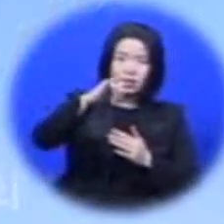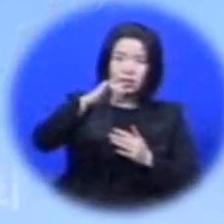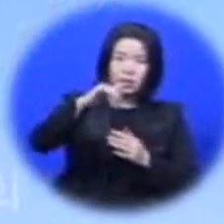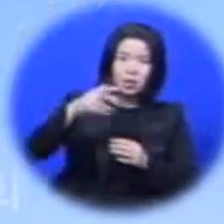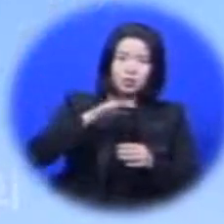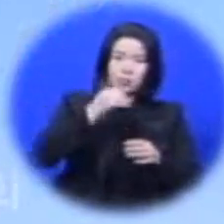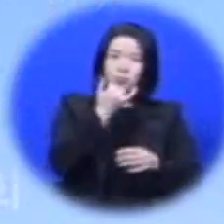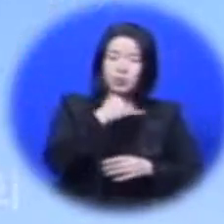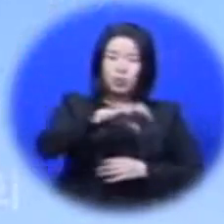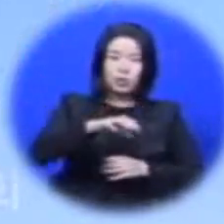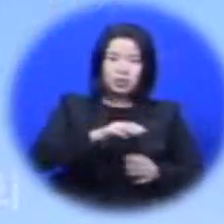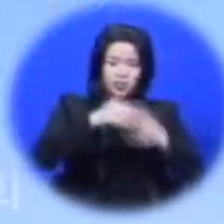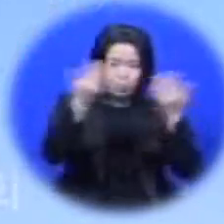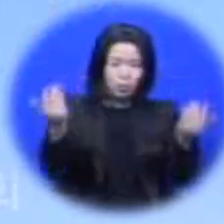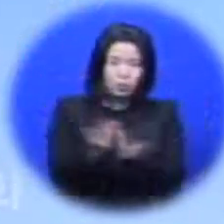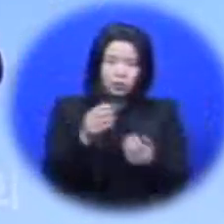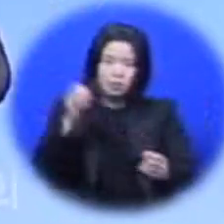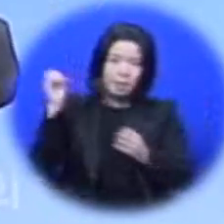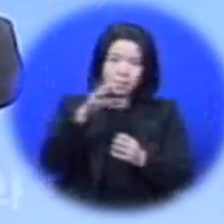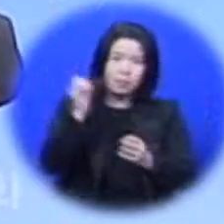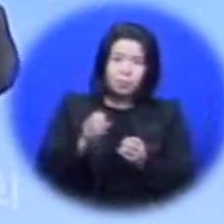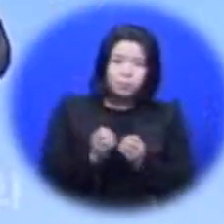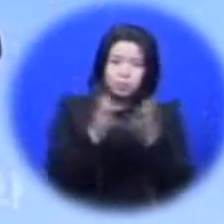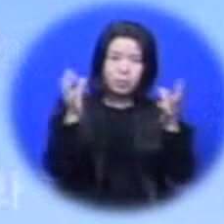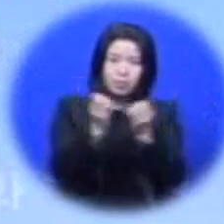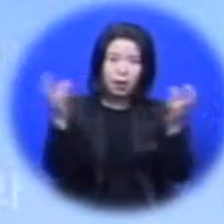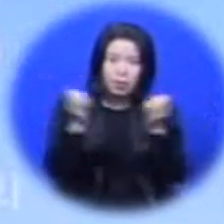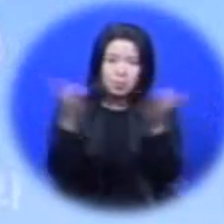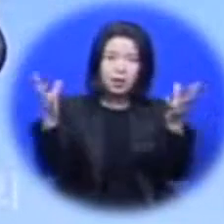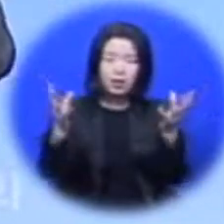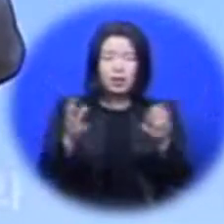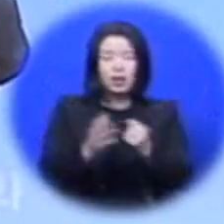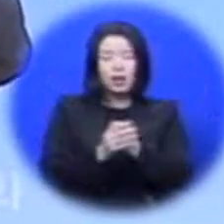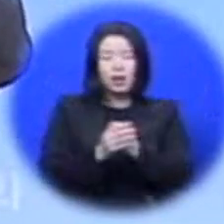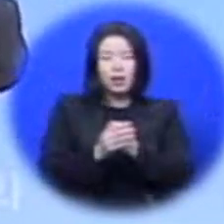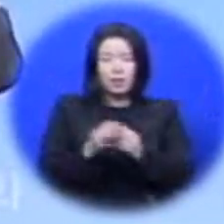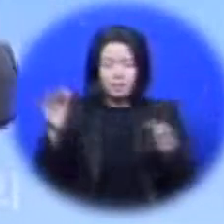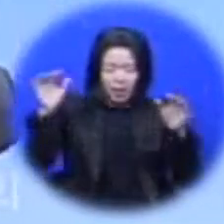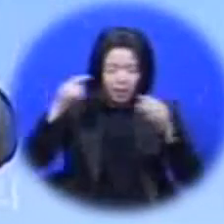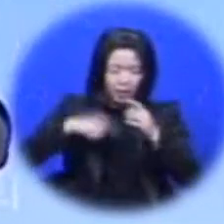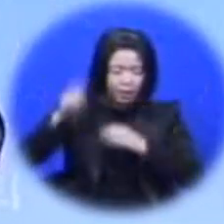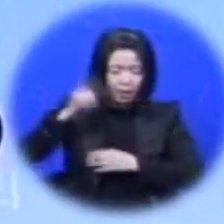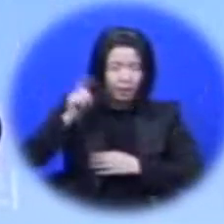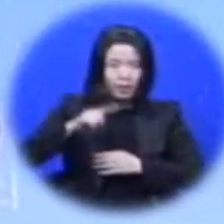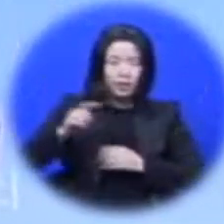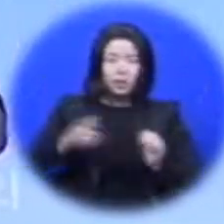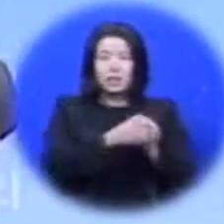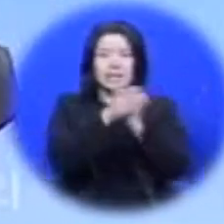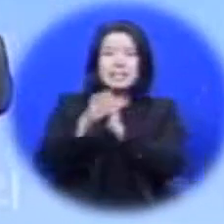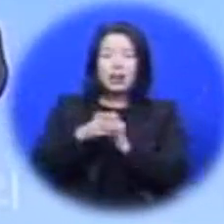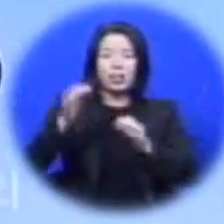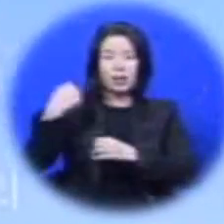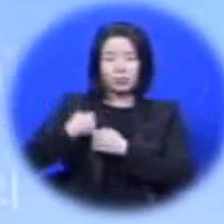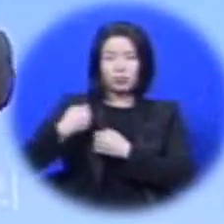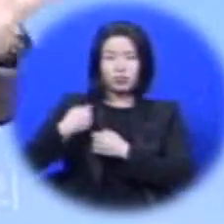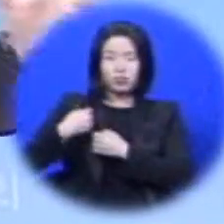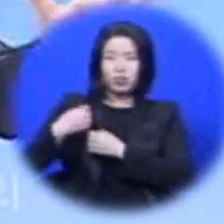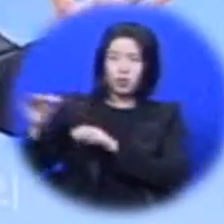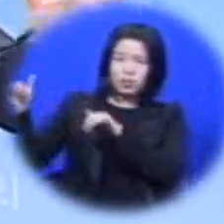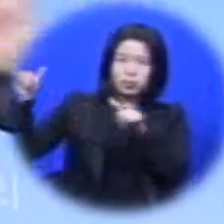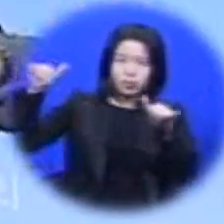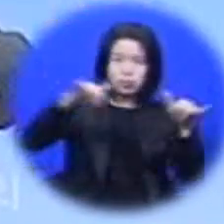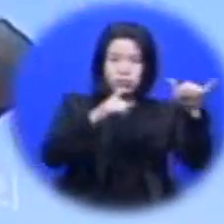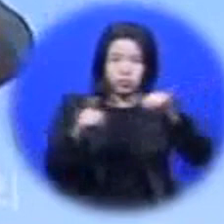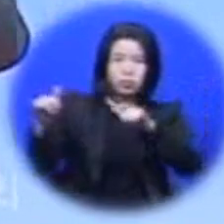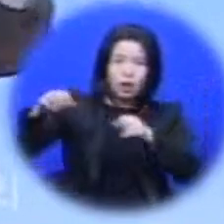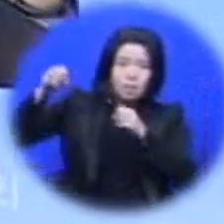있을 때입니다. 다름슈타트에도 매일 밤에 연합군 공군기들이 와서 폭격을 하는 거예요. 뭐 온전한 건물이 하나